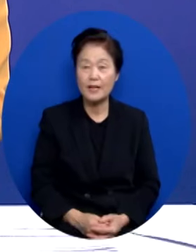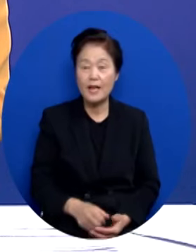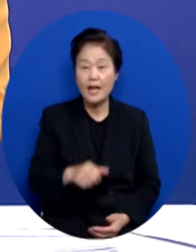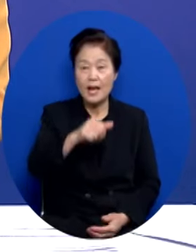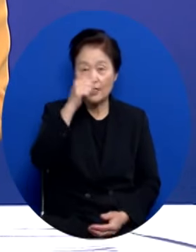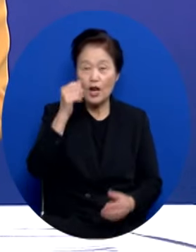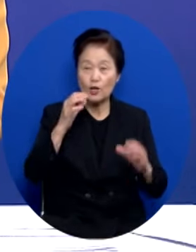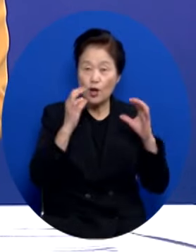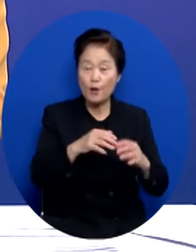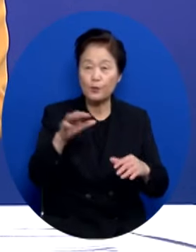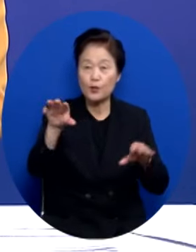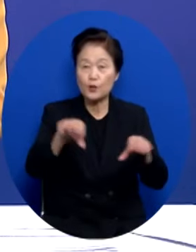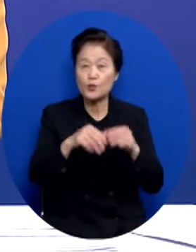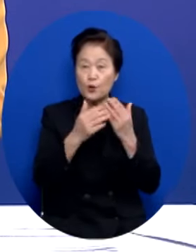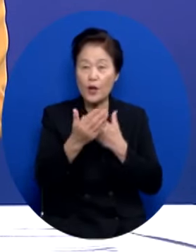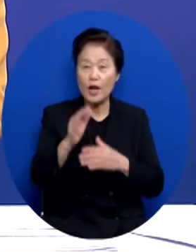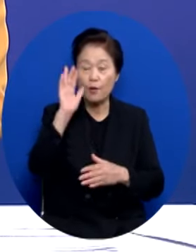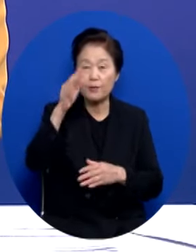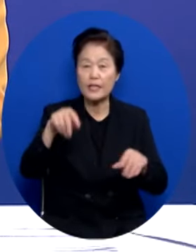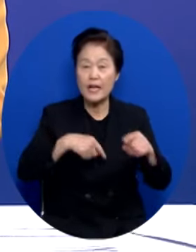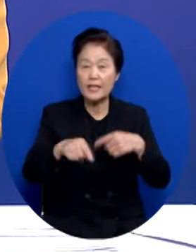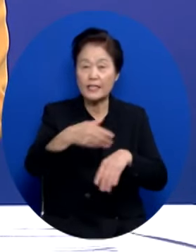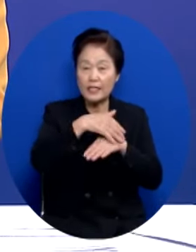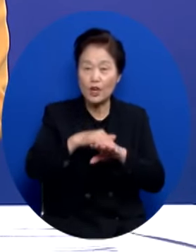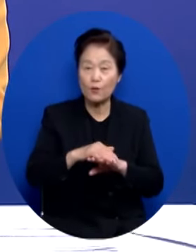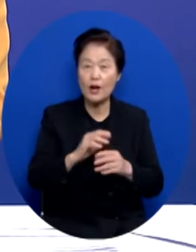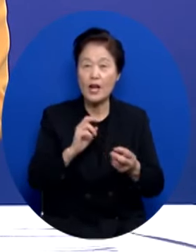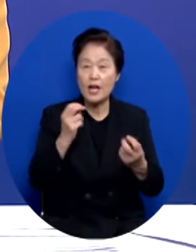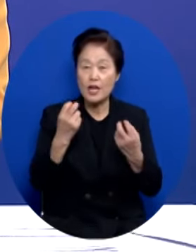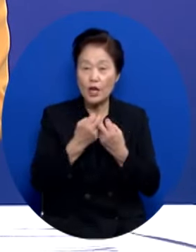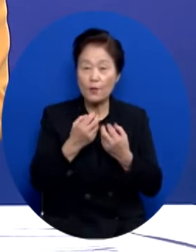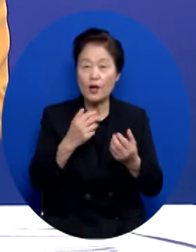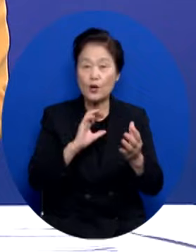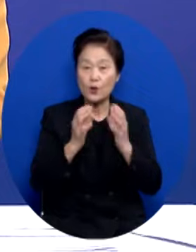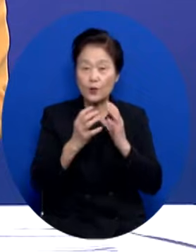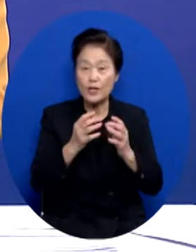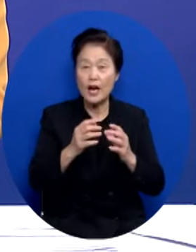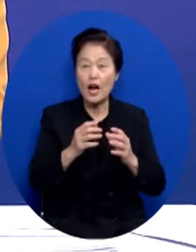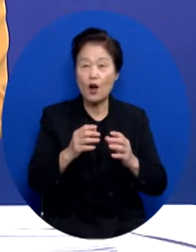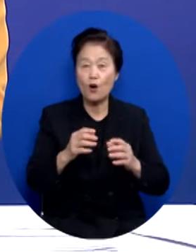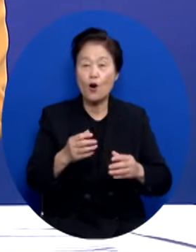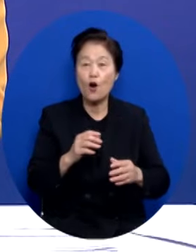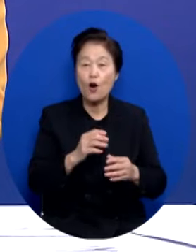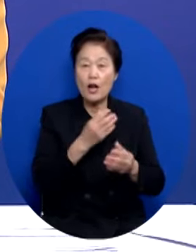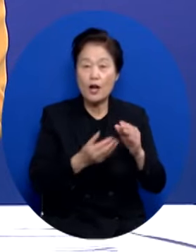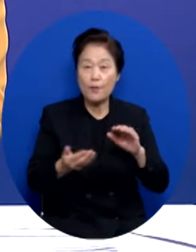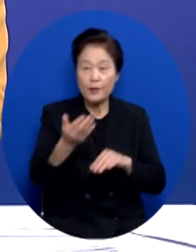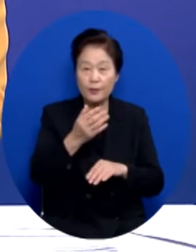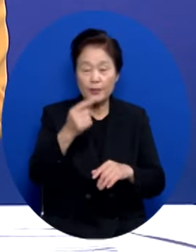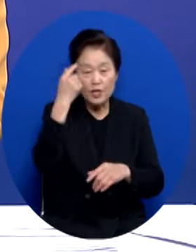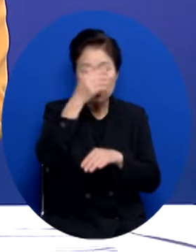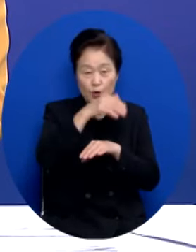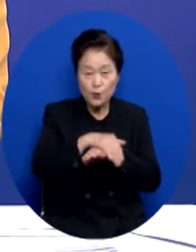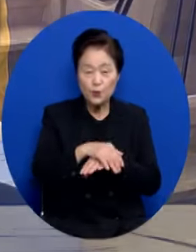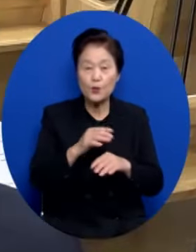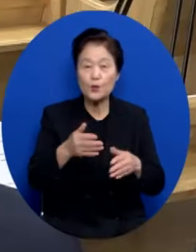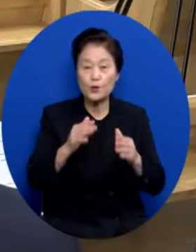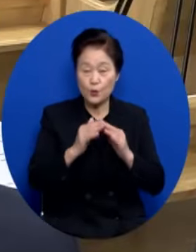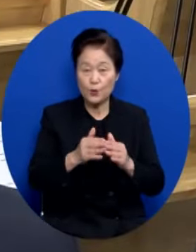대한예수교 장로회 합동총회가 미래 정책과 전략을 논의하고 정책 총회로 발돋움하기 위한 연구소를 출범했습니다.